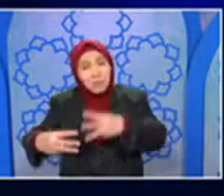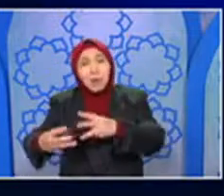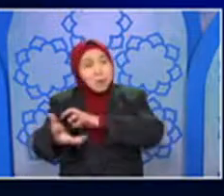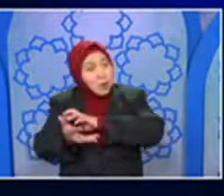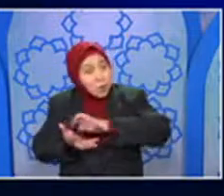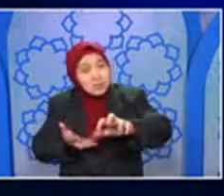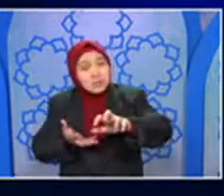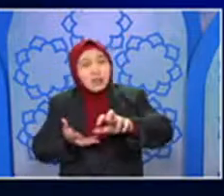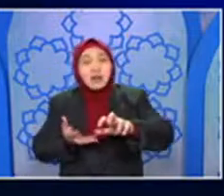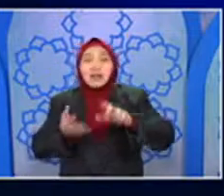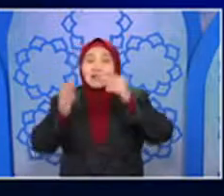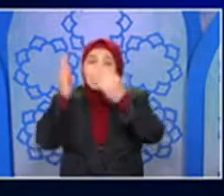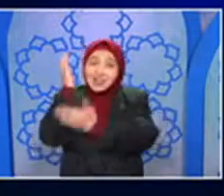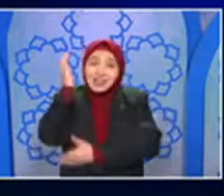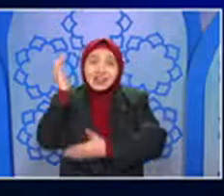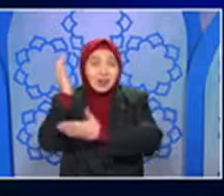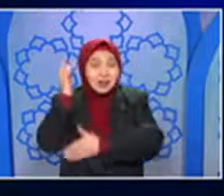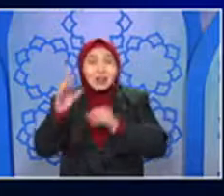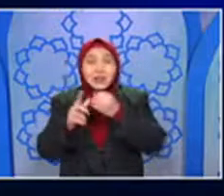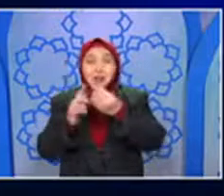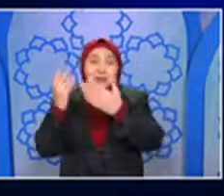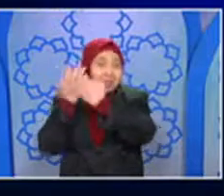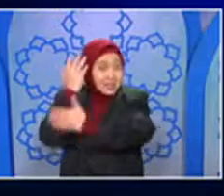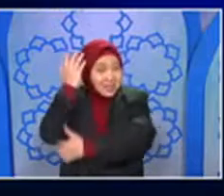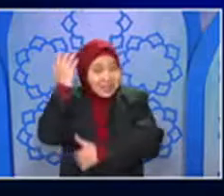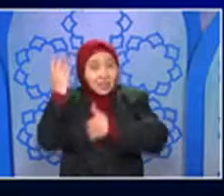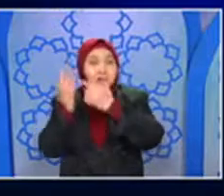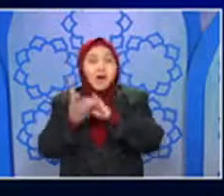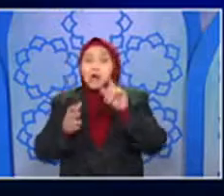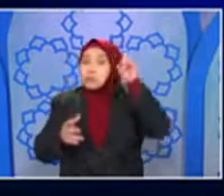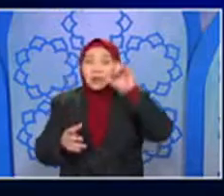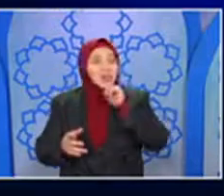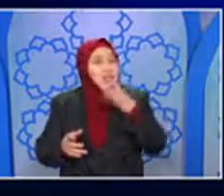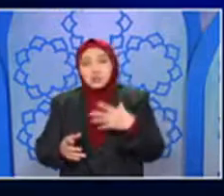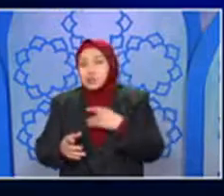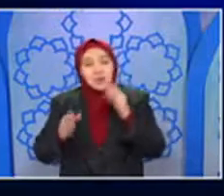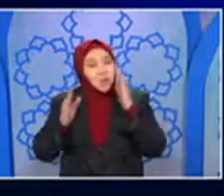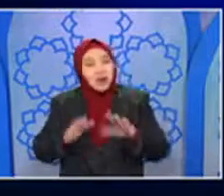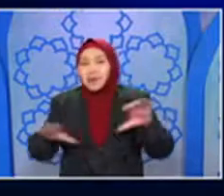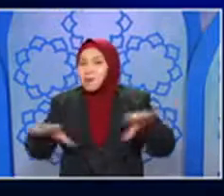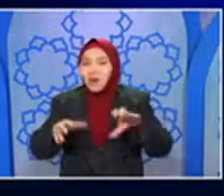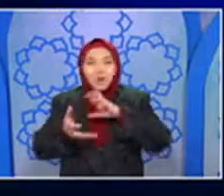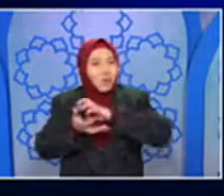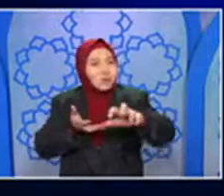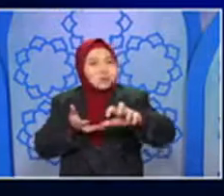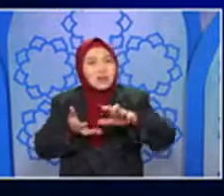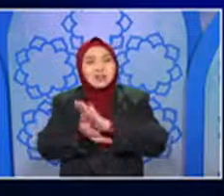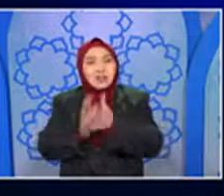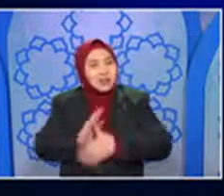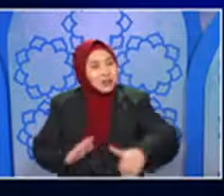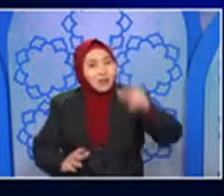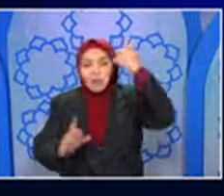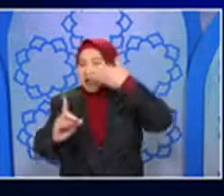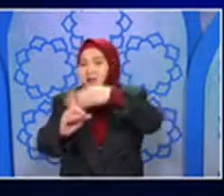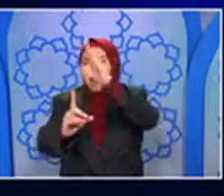merosakkan sesebuah negeri ataupun sesebuah negara. Maka Allah tidak suka kepada orang yang berbuat kerosakan, maka Allah menghalau